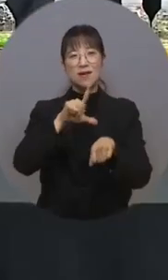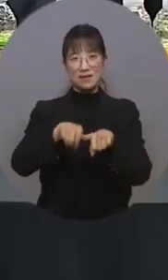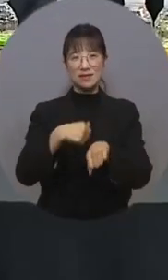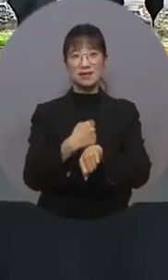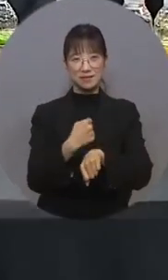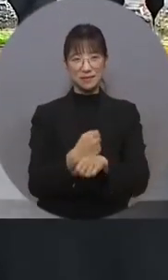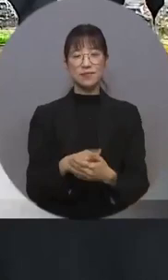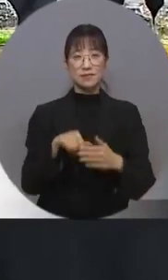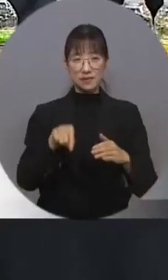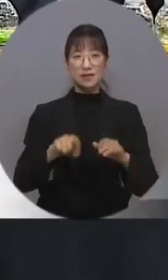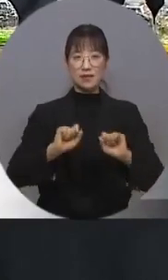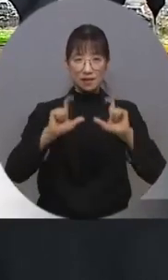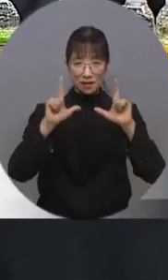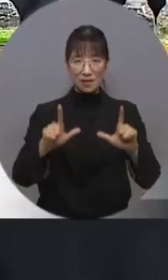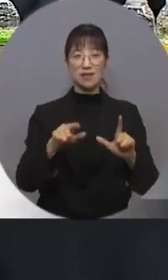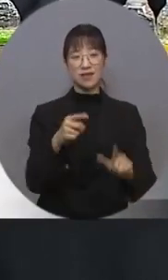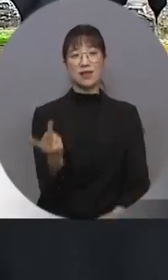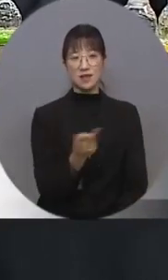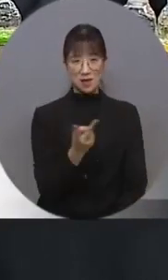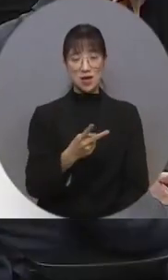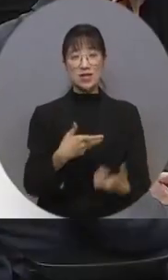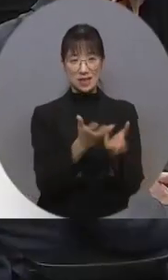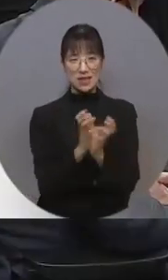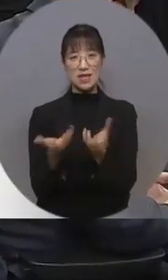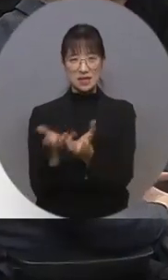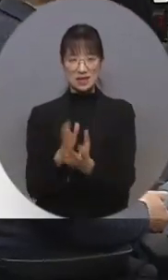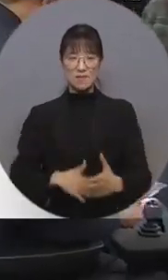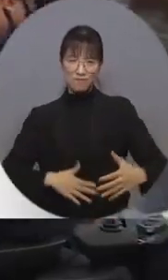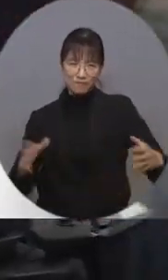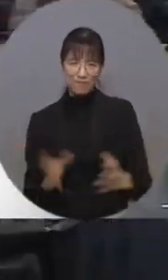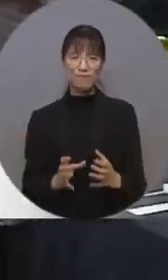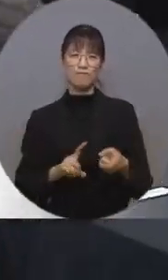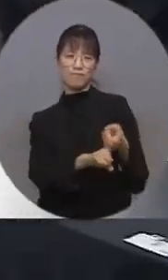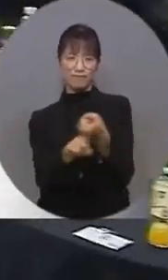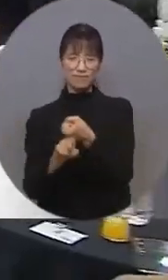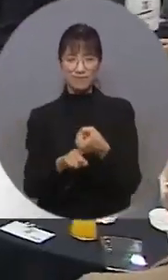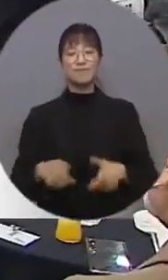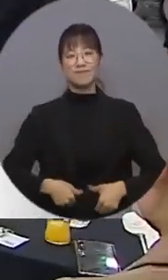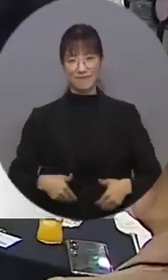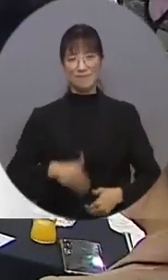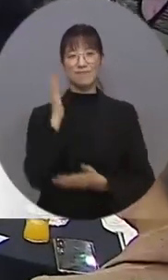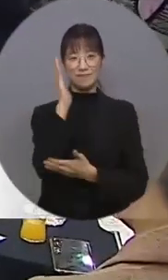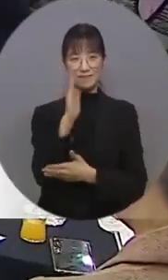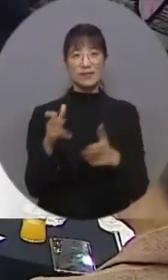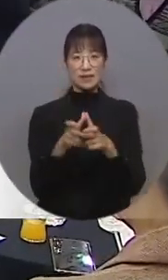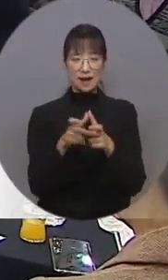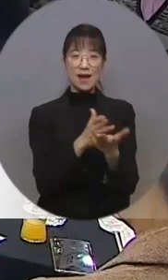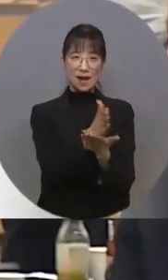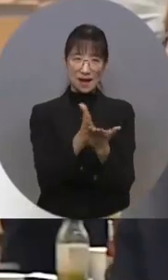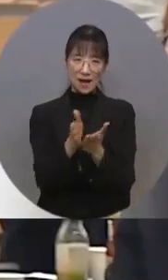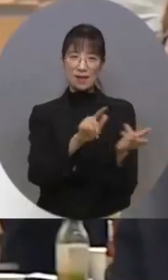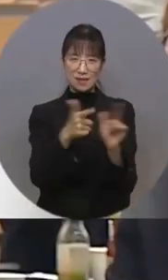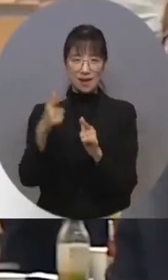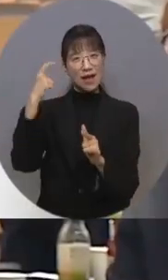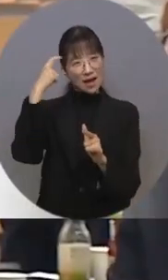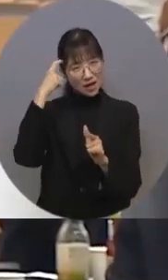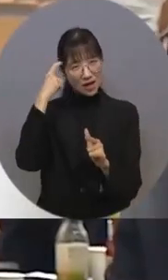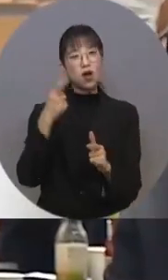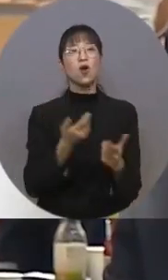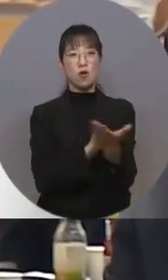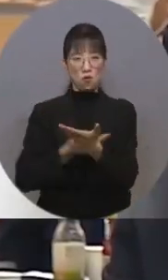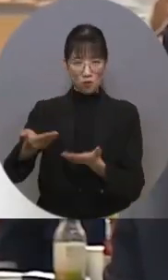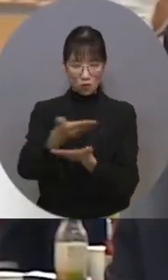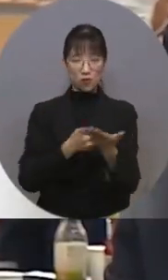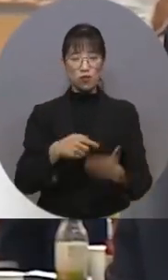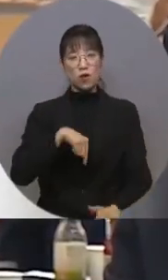이날 한국장총과 장총련은 연대와 화합을 강조했습니다. 장애계의 다양한 의견을 공유하고